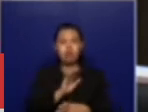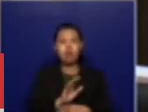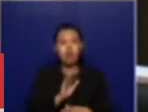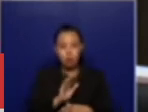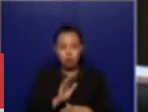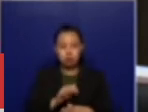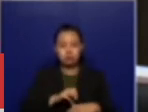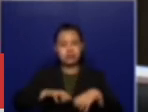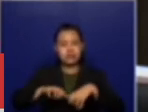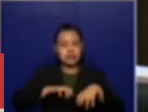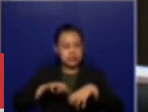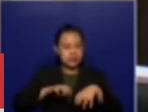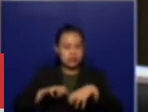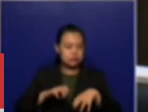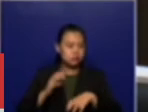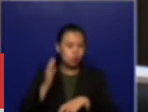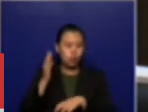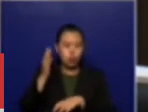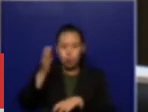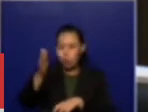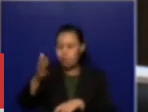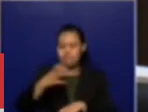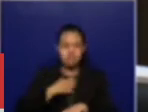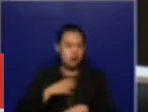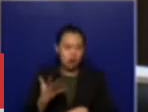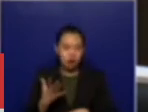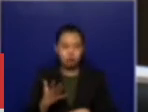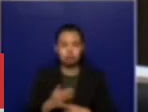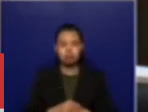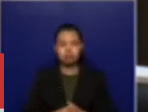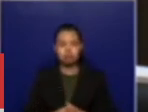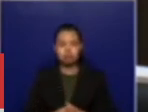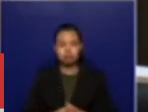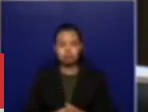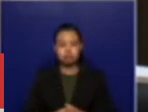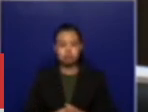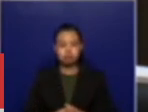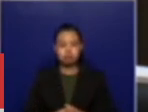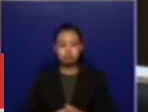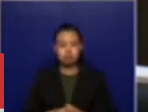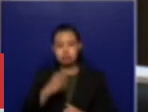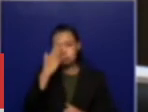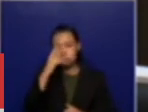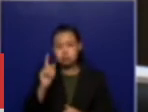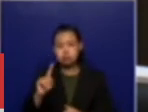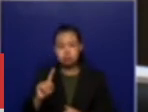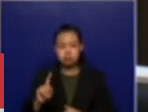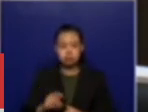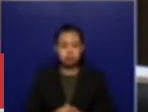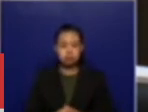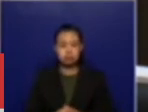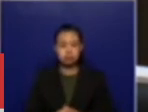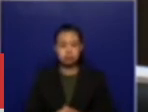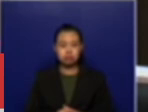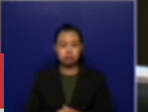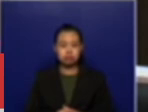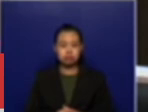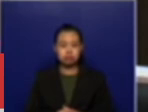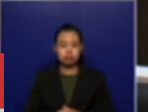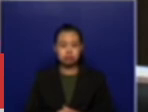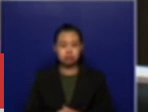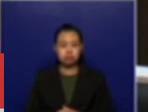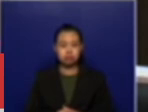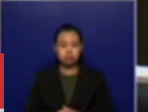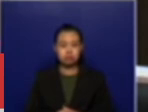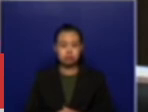ริหารกันต่อไปบริหารบ้านเมืองนี้ต่อไปเพราะจริงๆถ้าท่